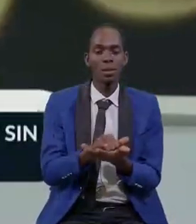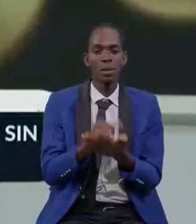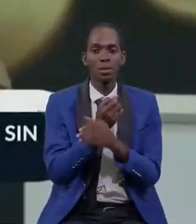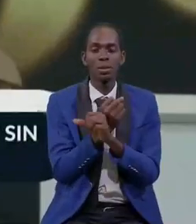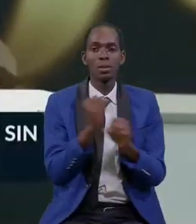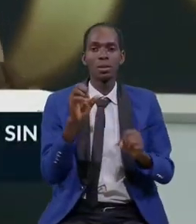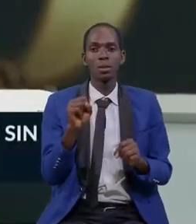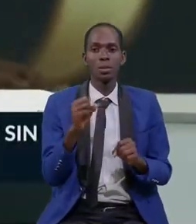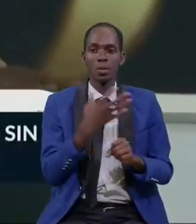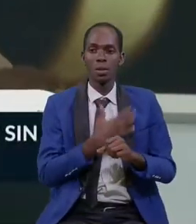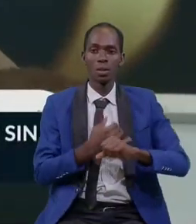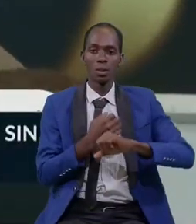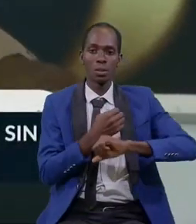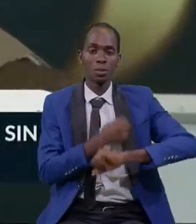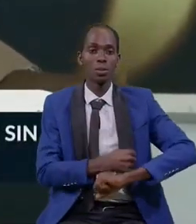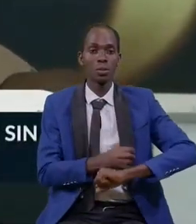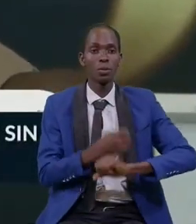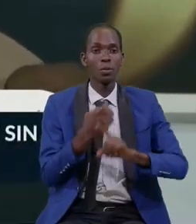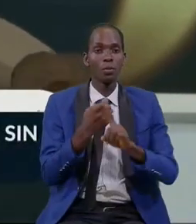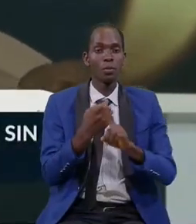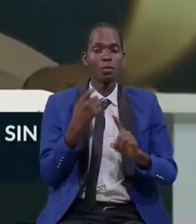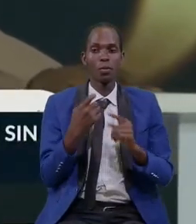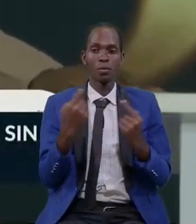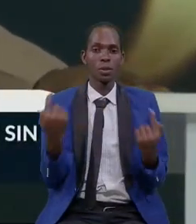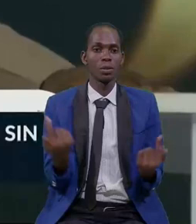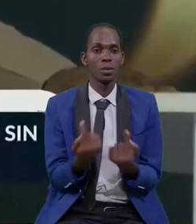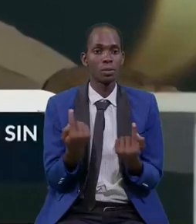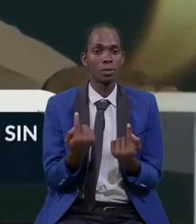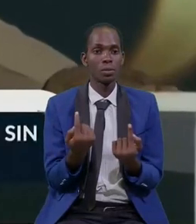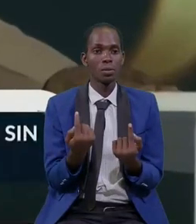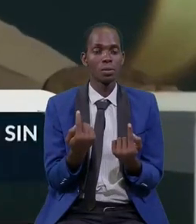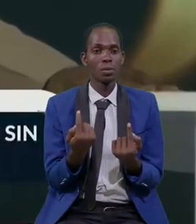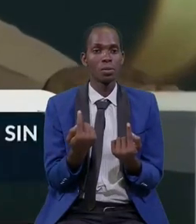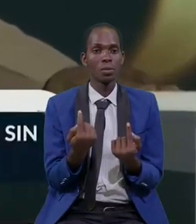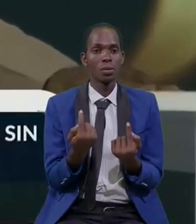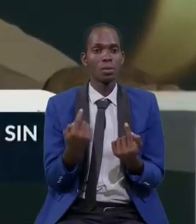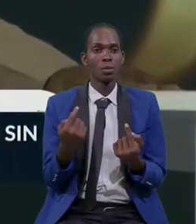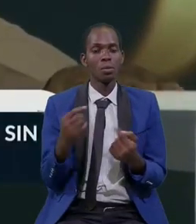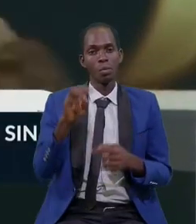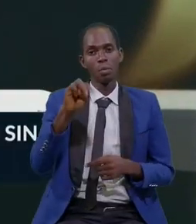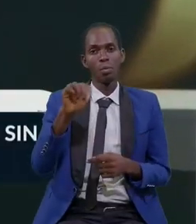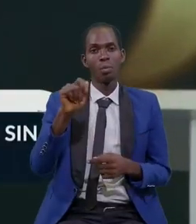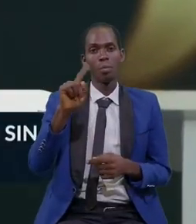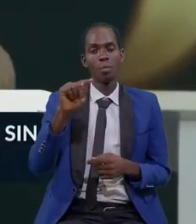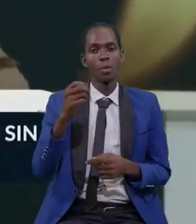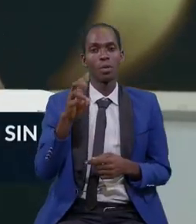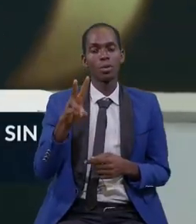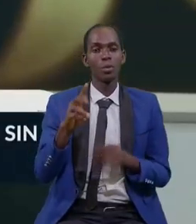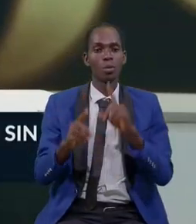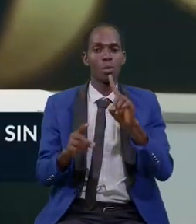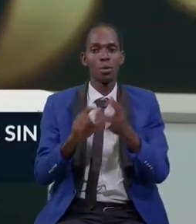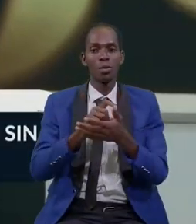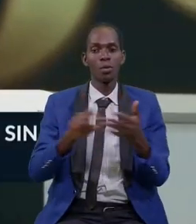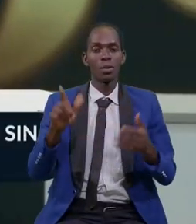Deuxième élément. Le nom qui sauve et protège du péché. Matthieu chapitre 1, verset